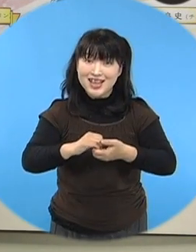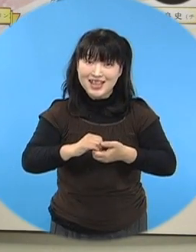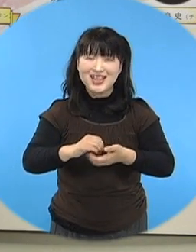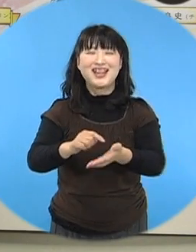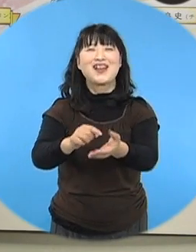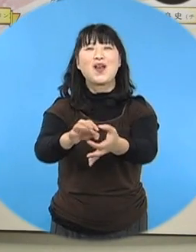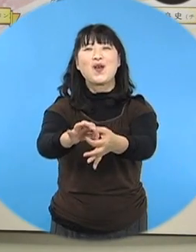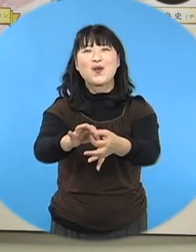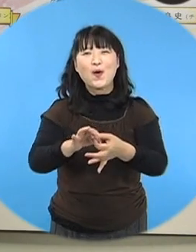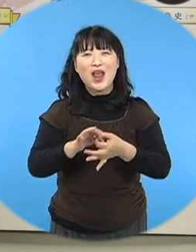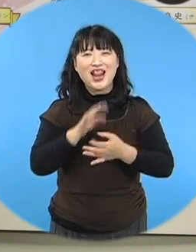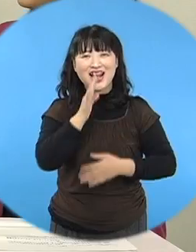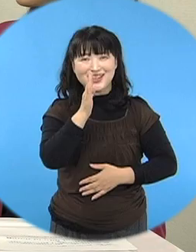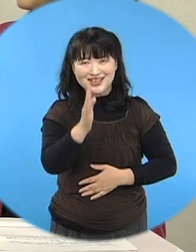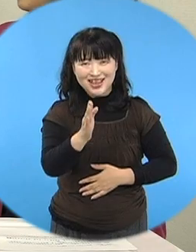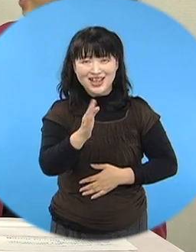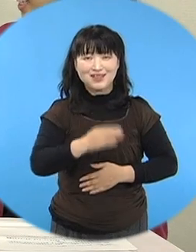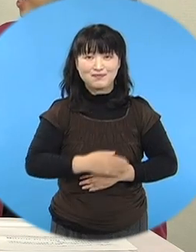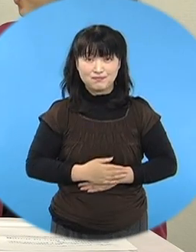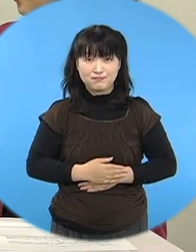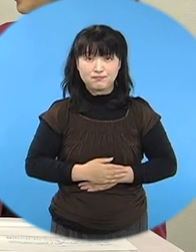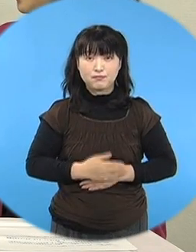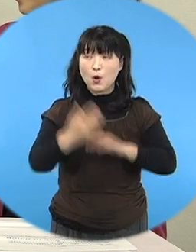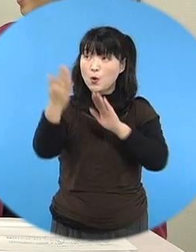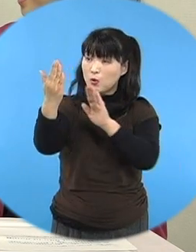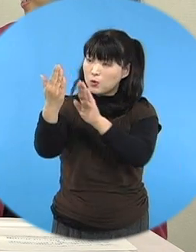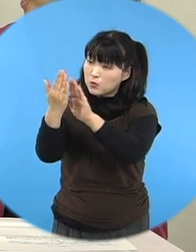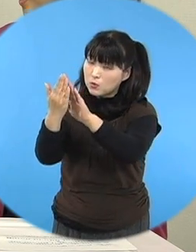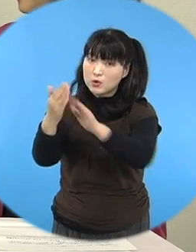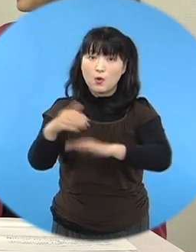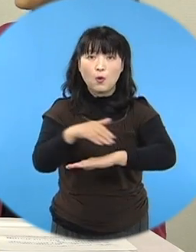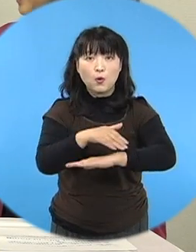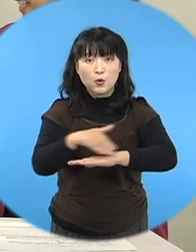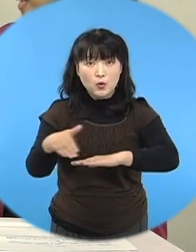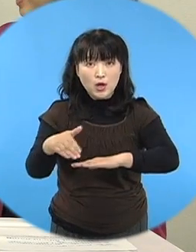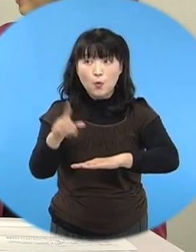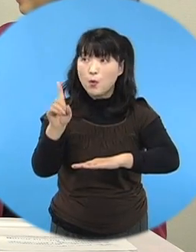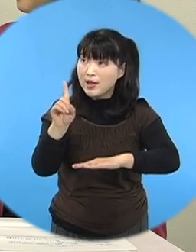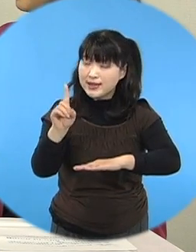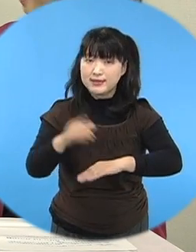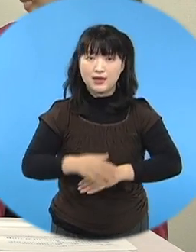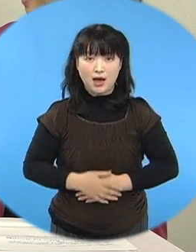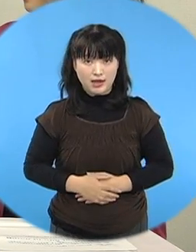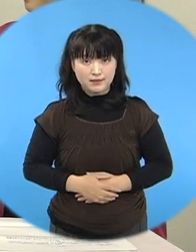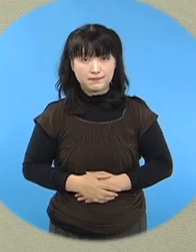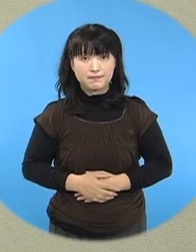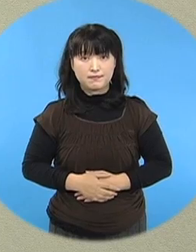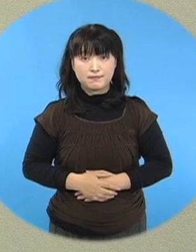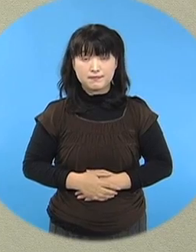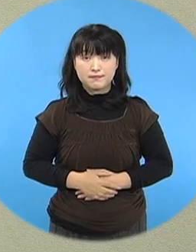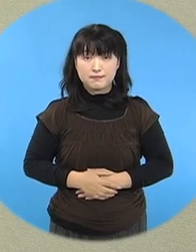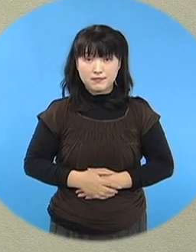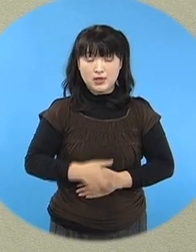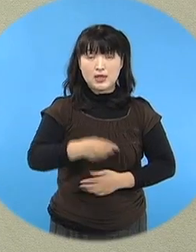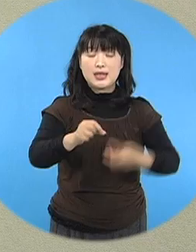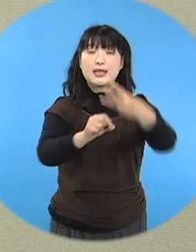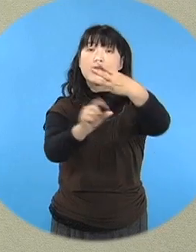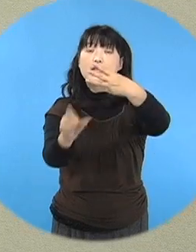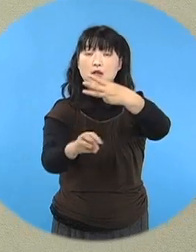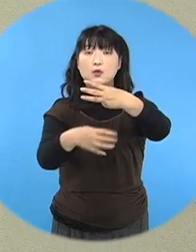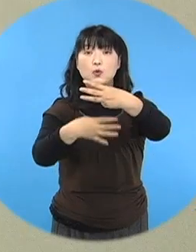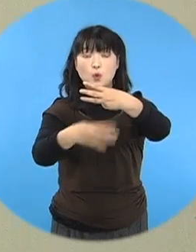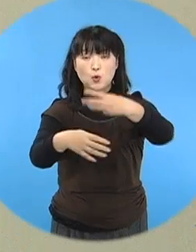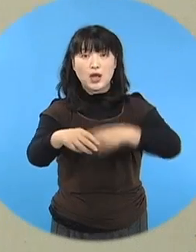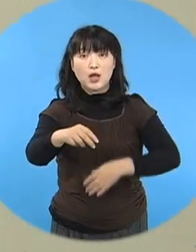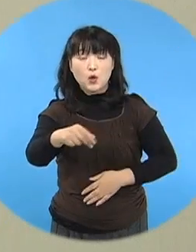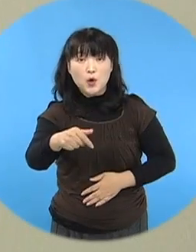思っております。 最後に直近の予定について教えてください。 はい、3月4日土